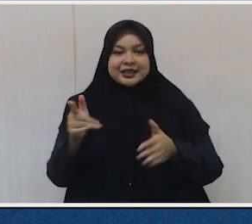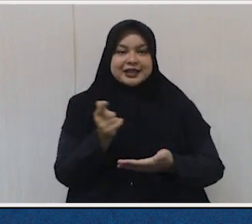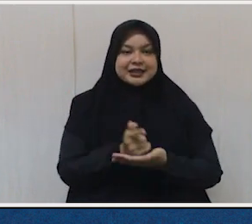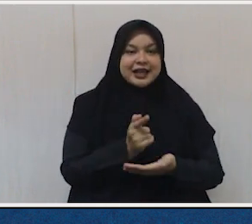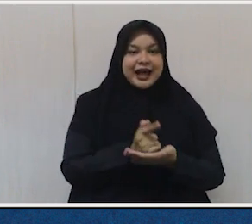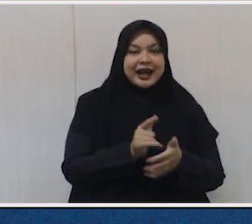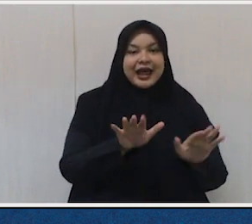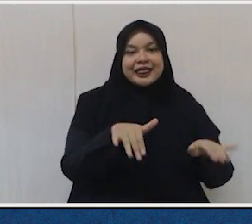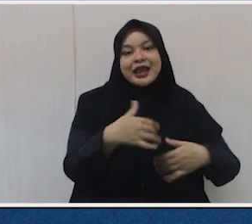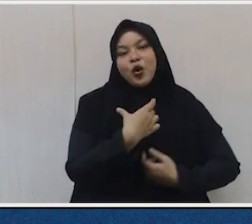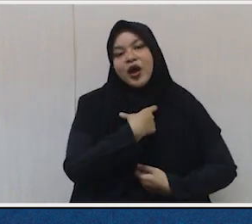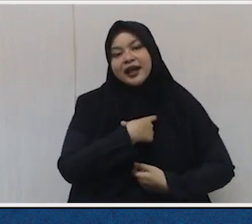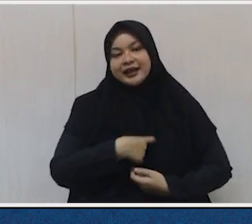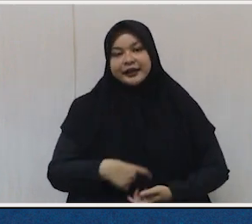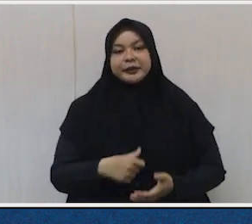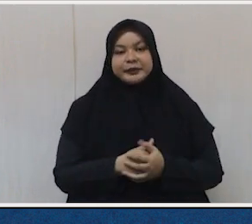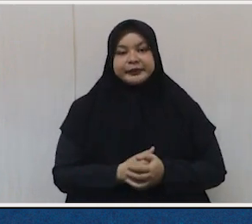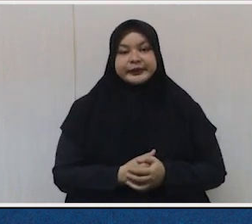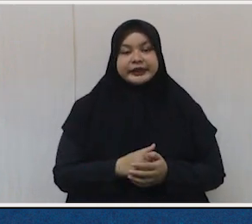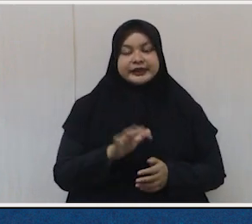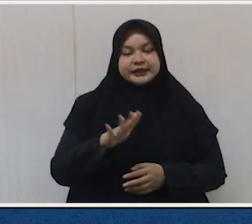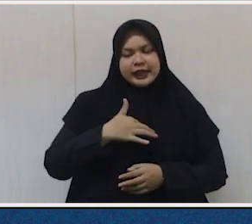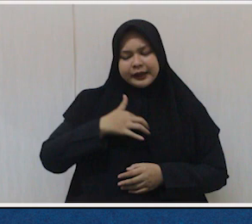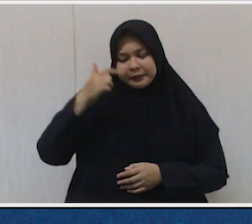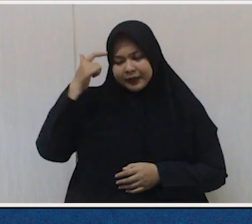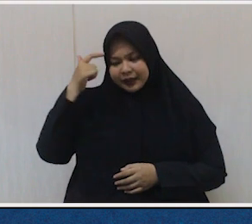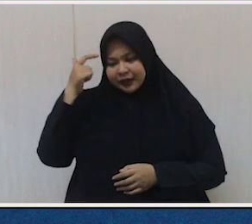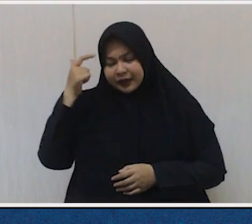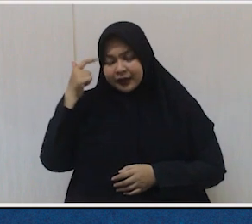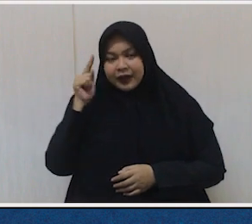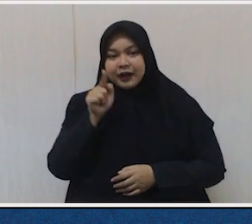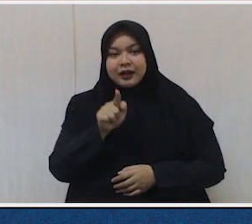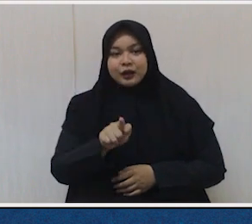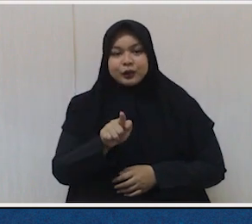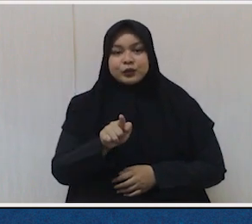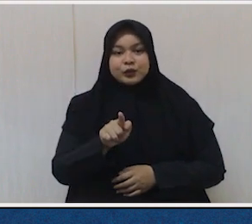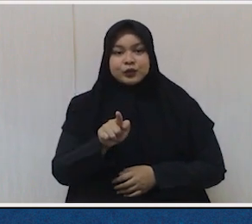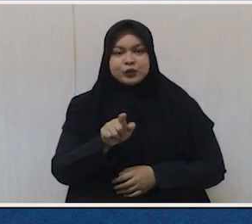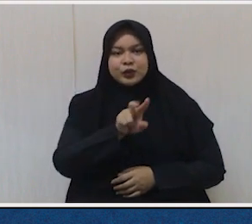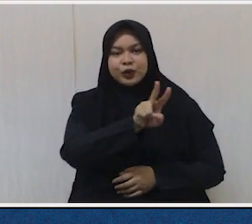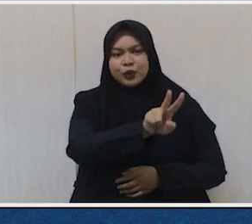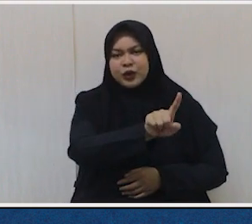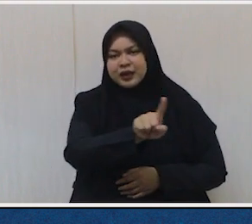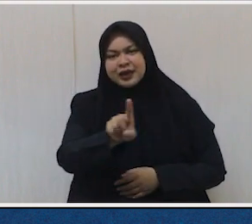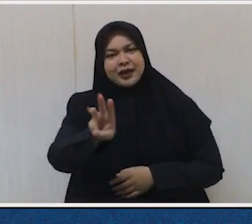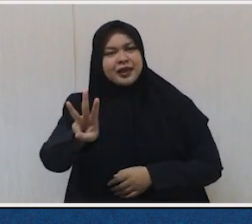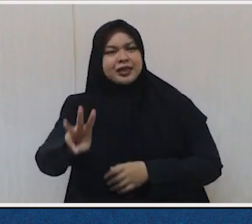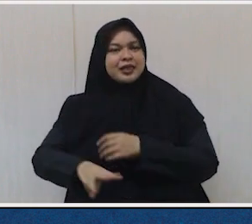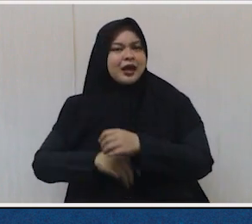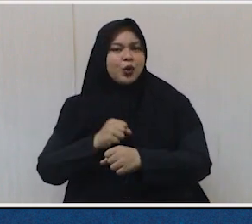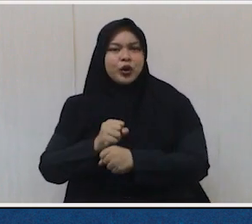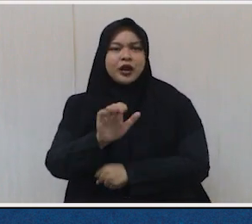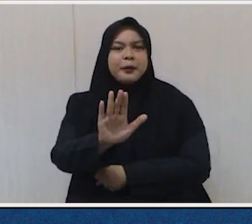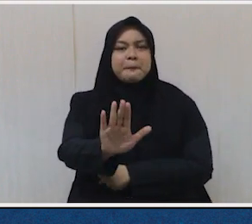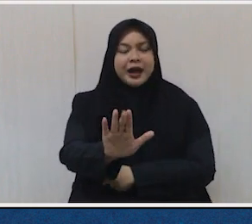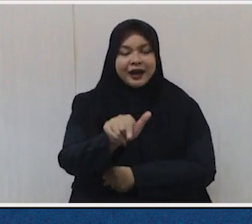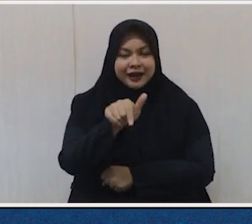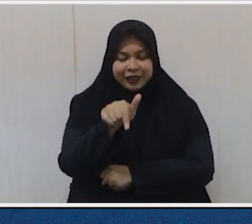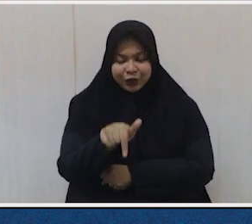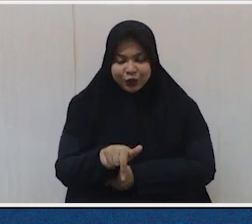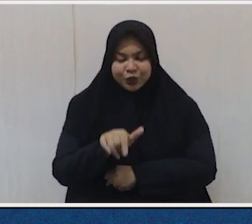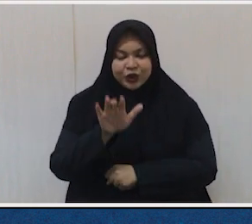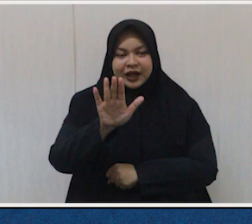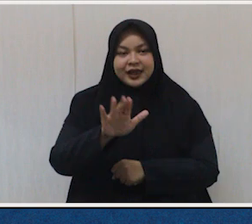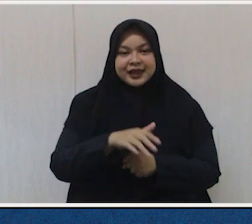di hakim ya Nah itu saya pikir itu ya untuk untuk 2 3 tahun ke depan itu itu